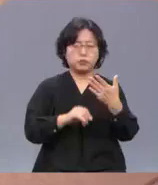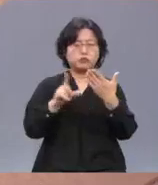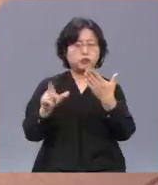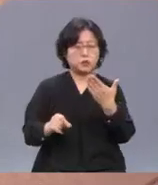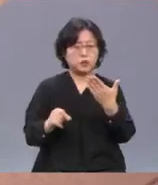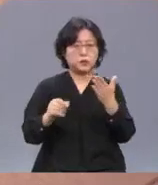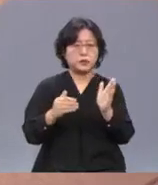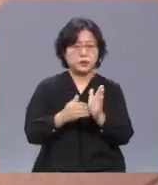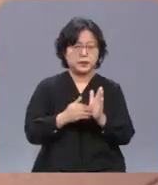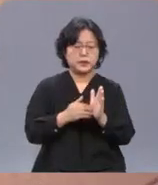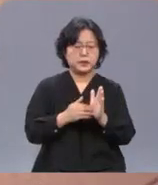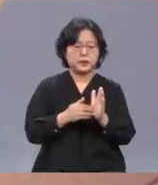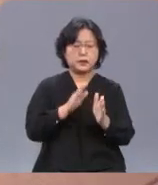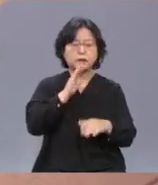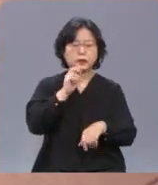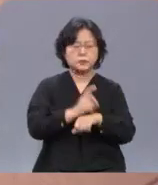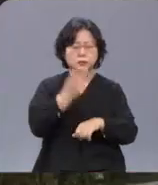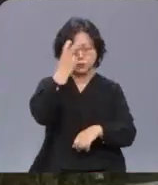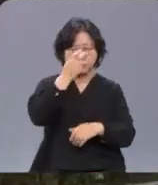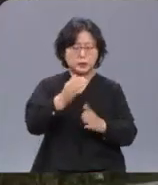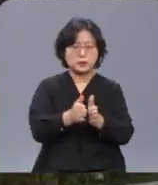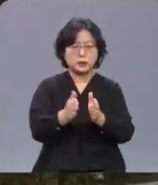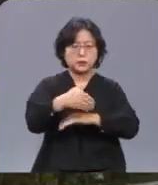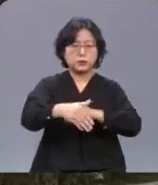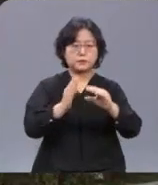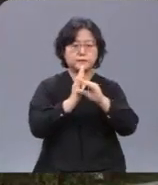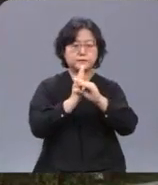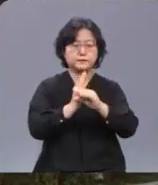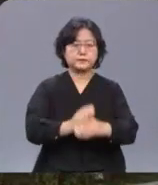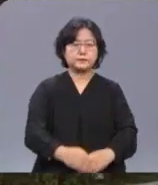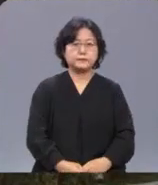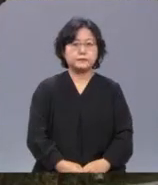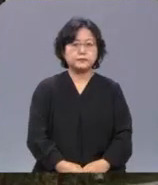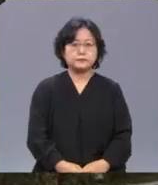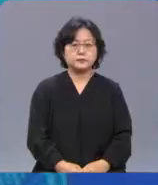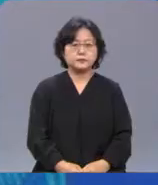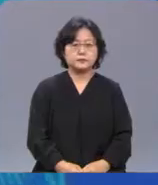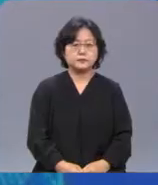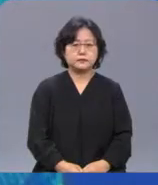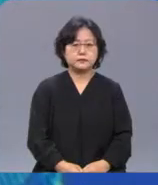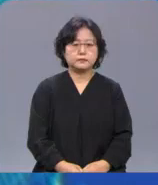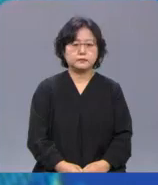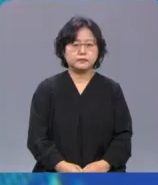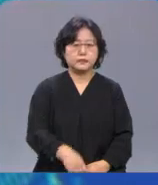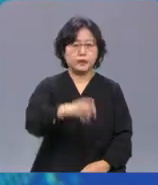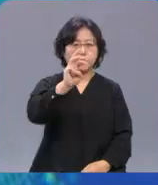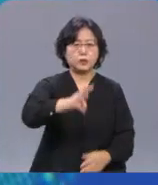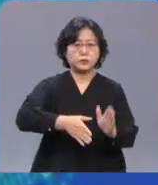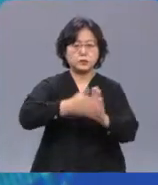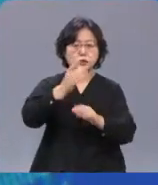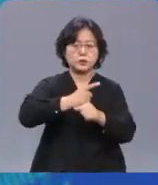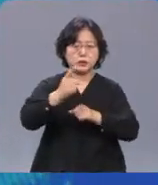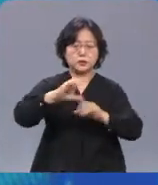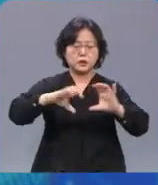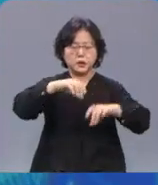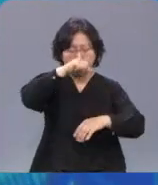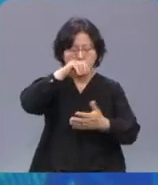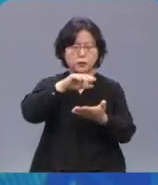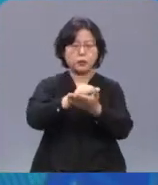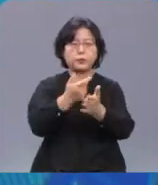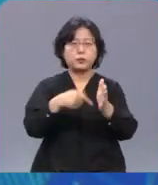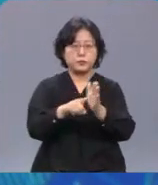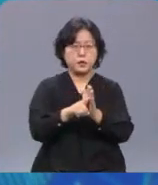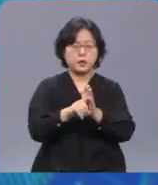9월까지 정부의 예비 타당성 조사가 진행됩니다. 광주시가 내년도 국비 확보를